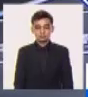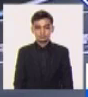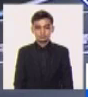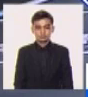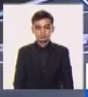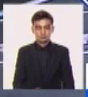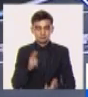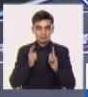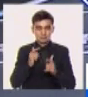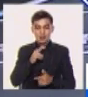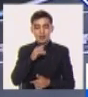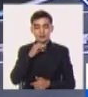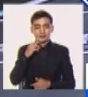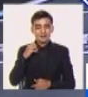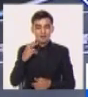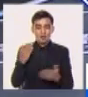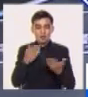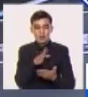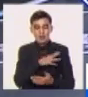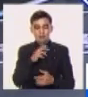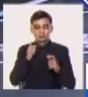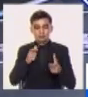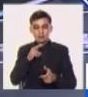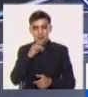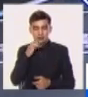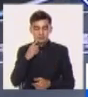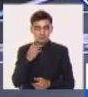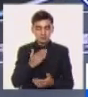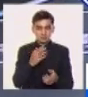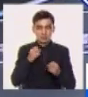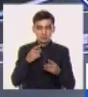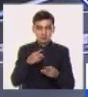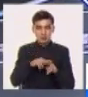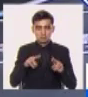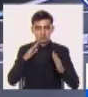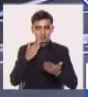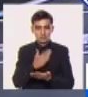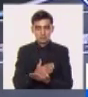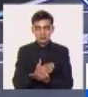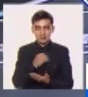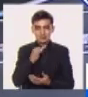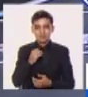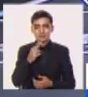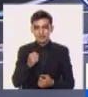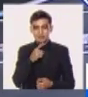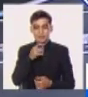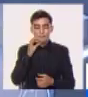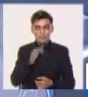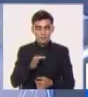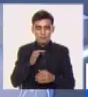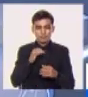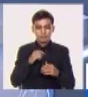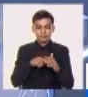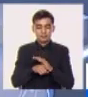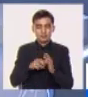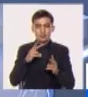И действительно, Ардак, о какой эффективности карантина может идти речь, когда такое происходит? Да, Аскар, ты прав. Создается впечатление,